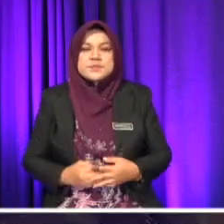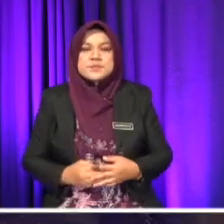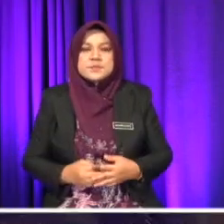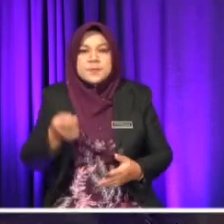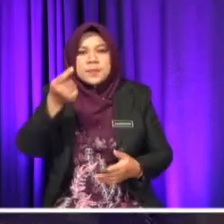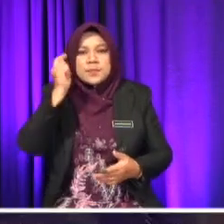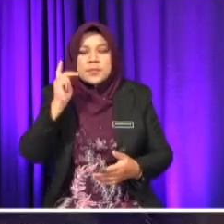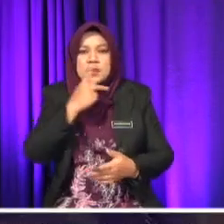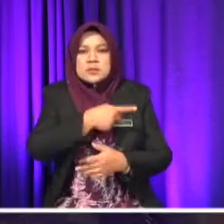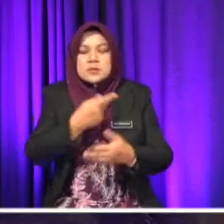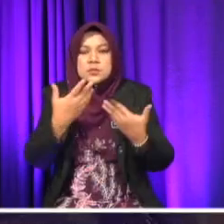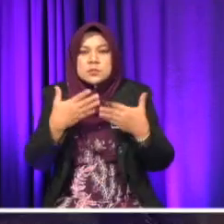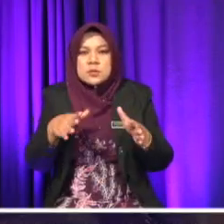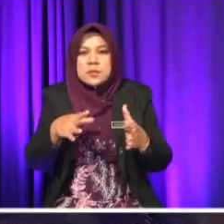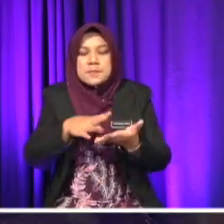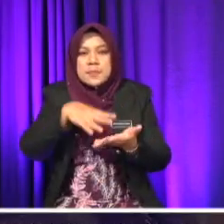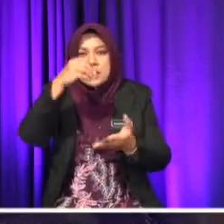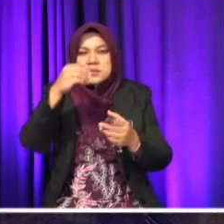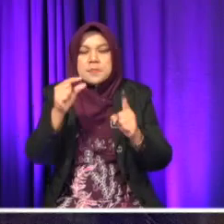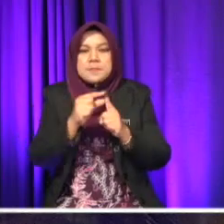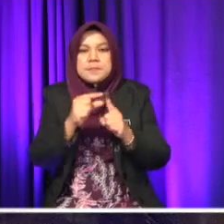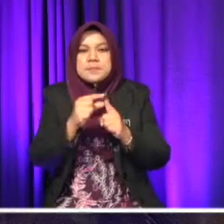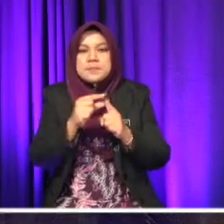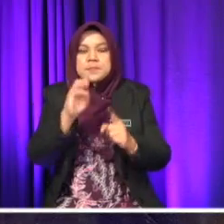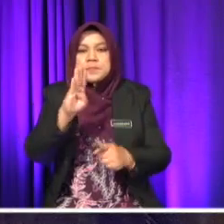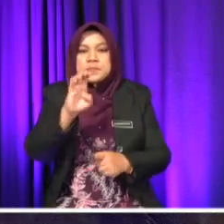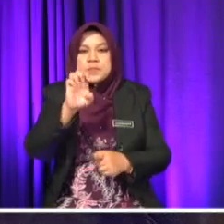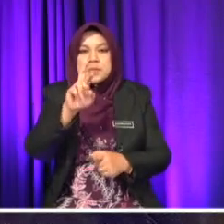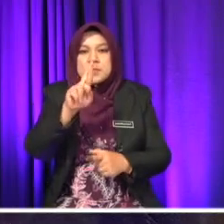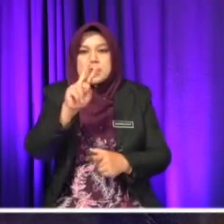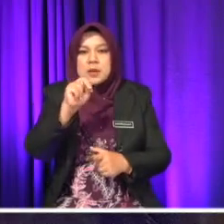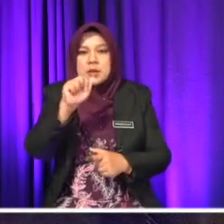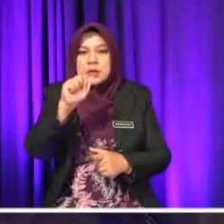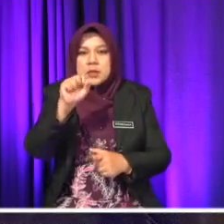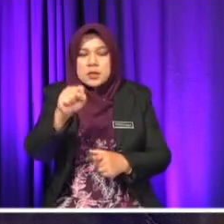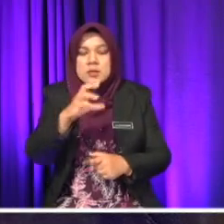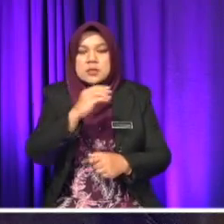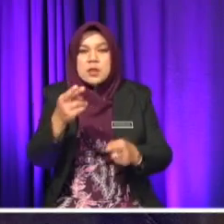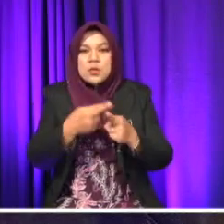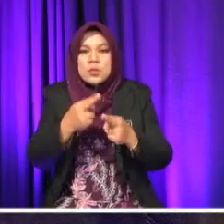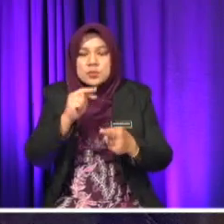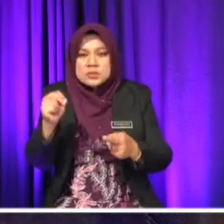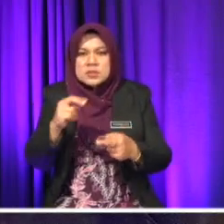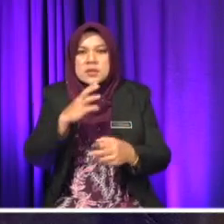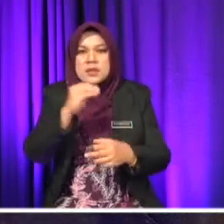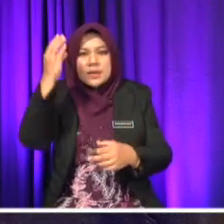belajar tentang beberapa jenis perkataan contohnya Bernas rumusan dan juga lagi